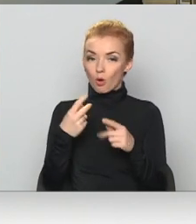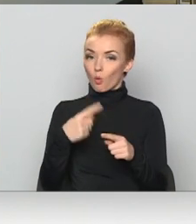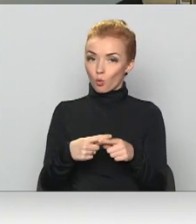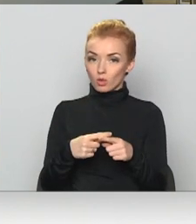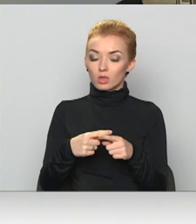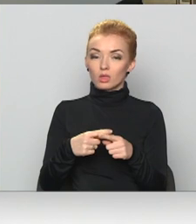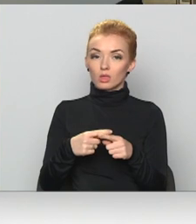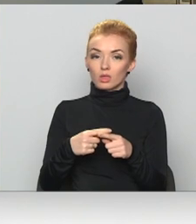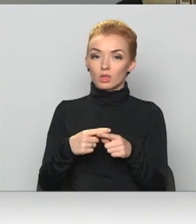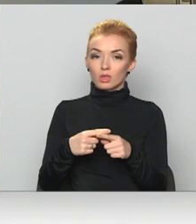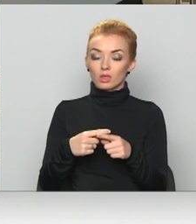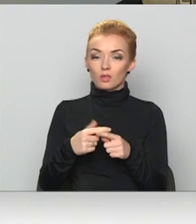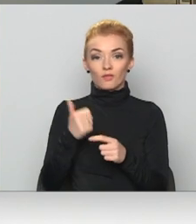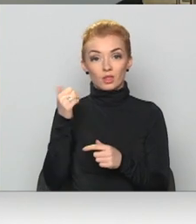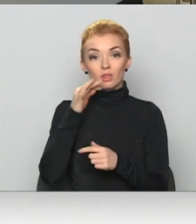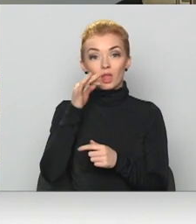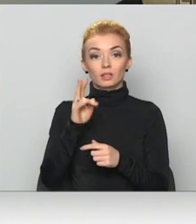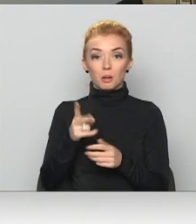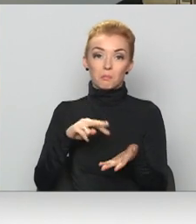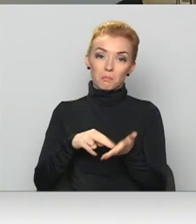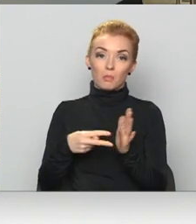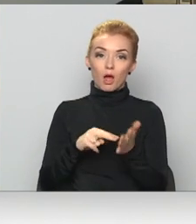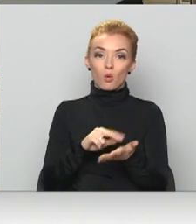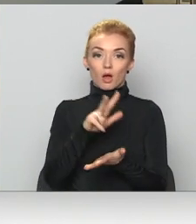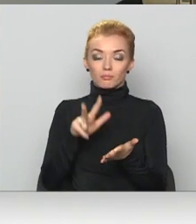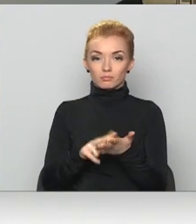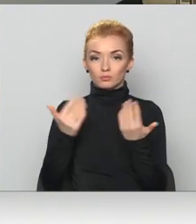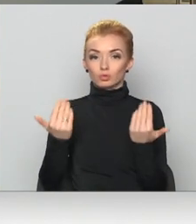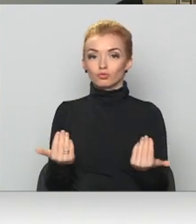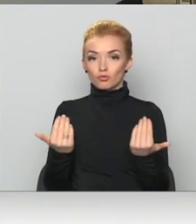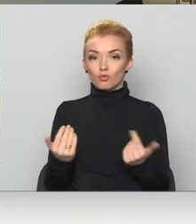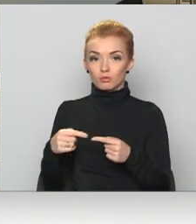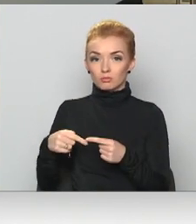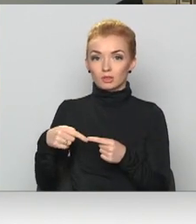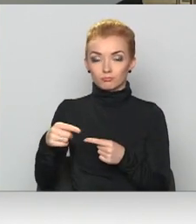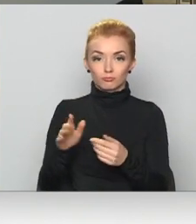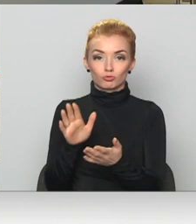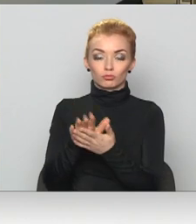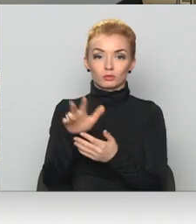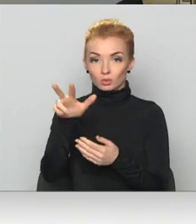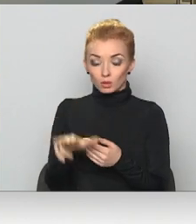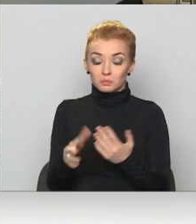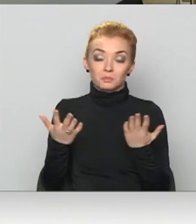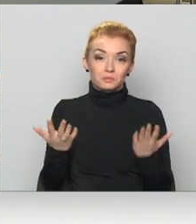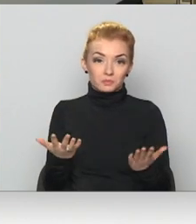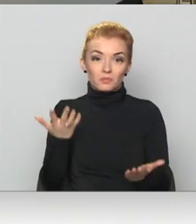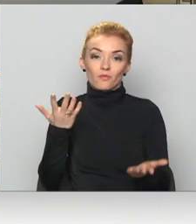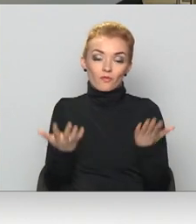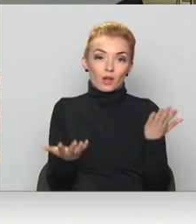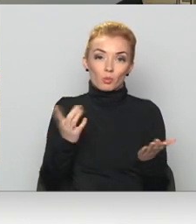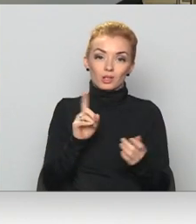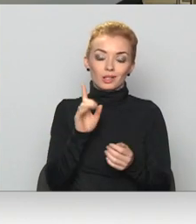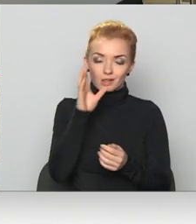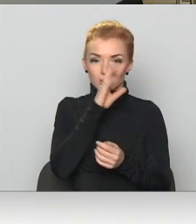nu, viņi apgalvoja, ka to bija plānots apstiprināt šodien valdības sēdē. Tāpēc es teiktu, ka šāda